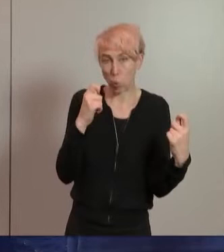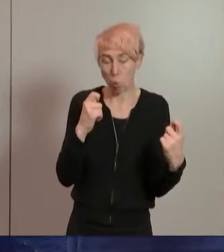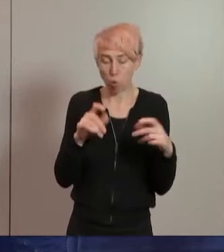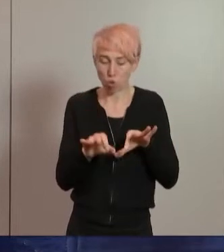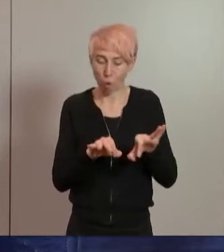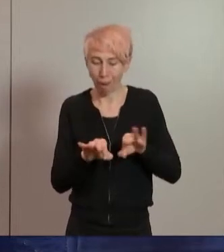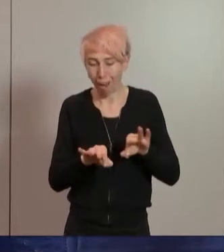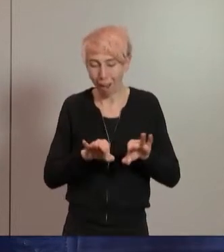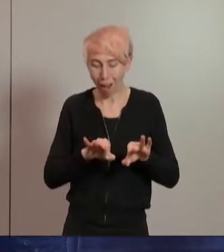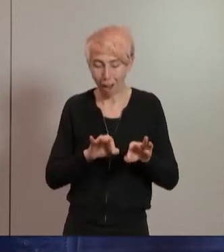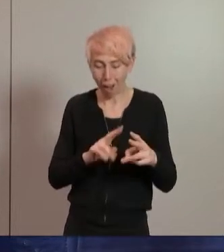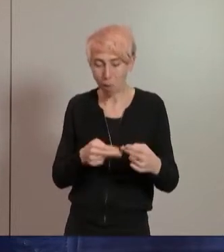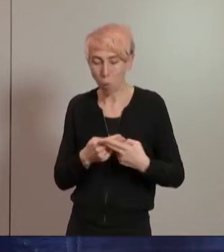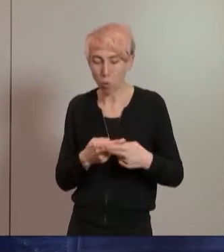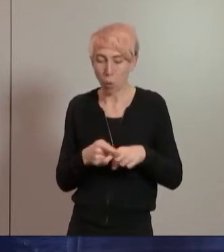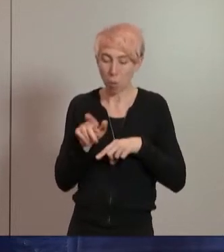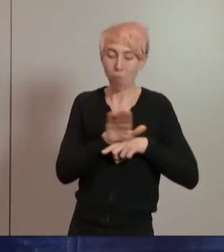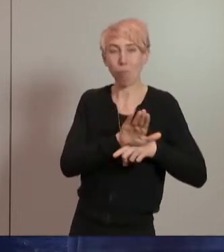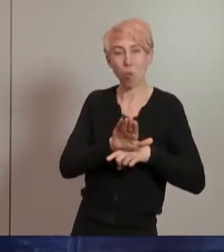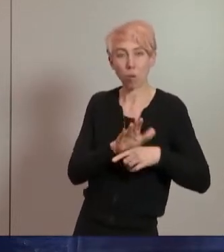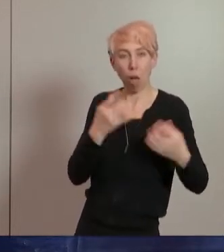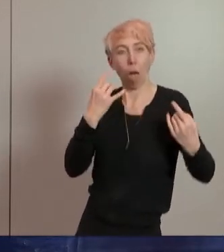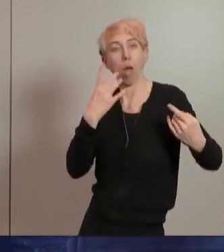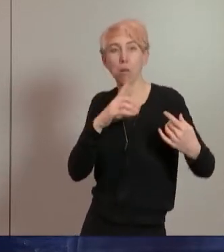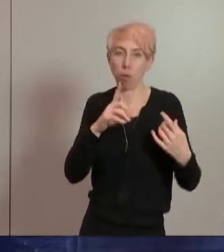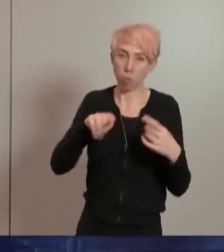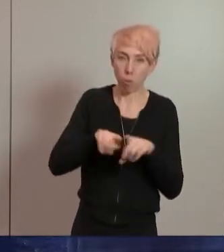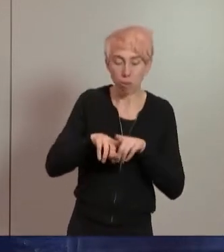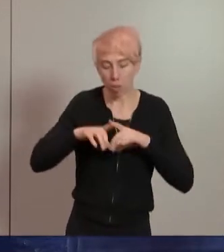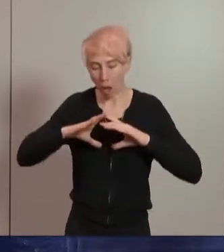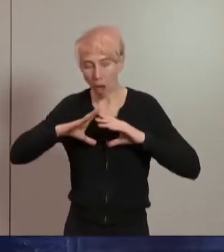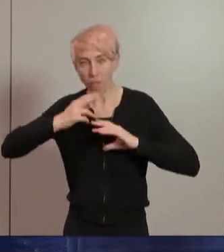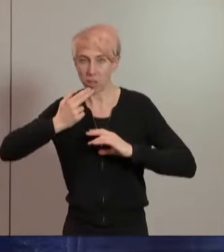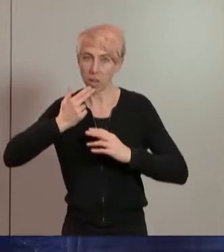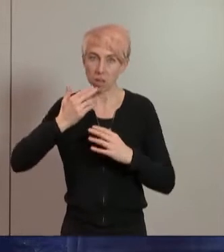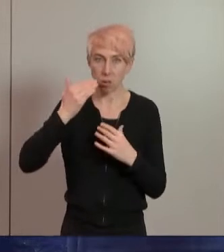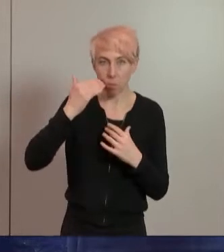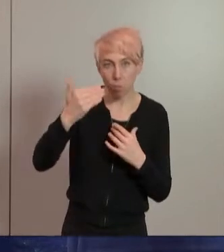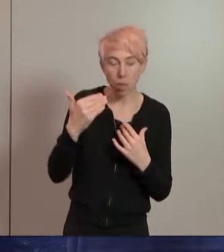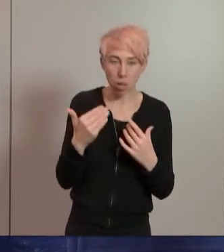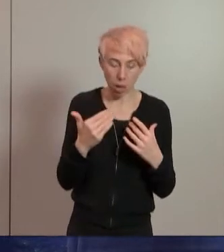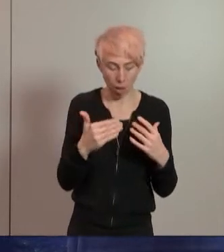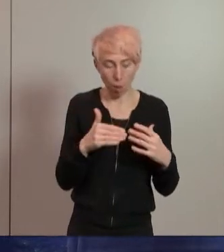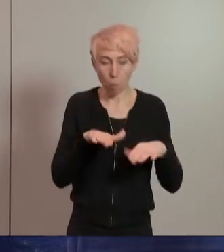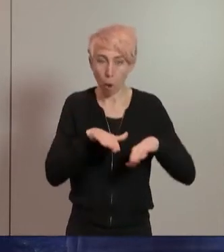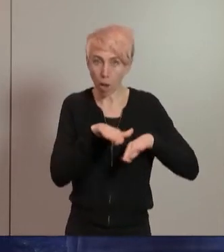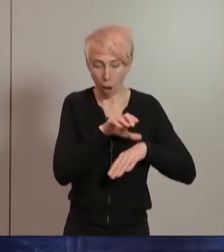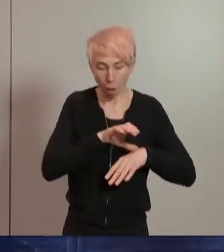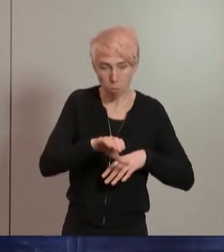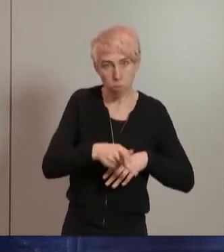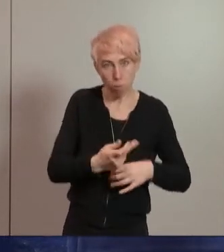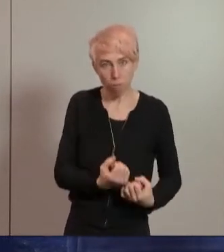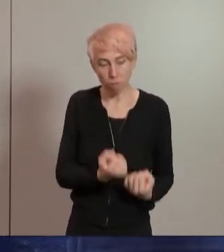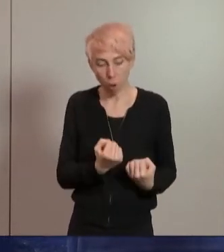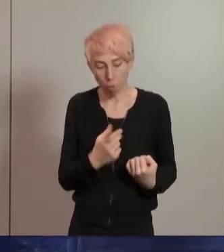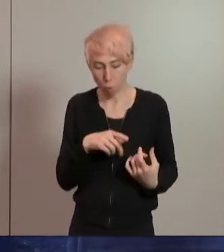dirais, de façade. Il faut aussi être efficace. Il faut que ce qu'on mettra, si on renforce les moyens sur l'espace public, il faudra le faire dans des lieux